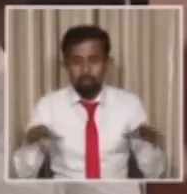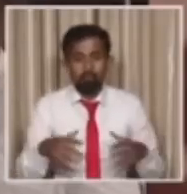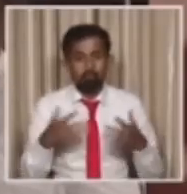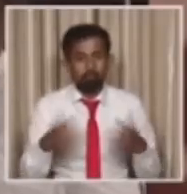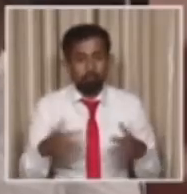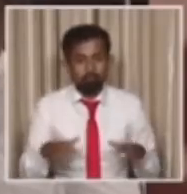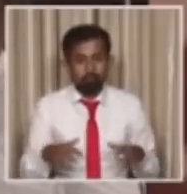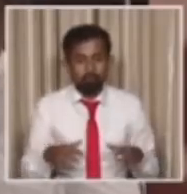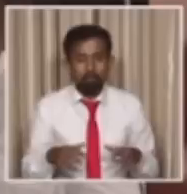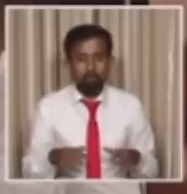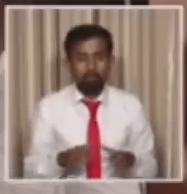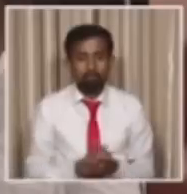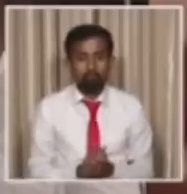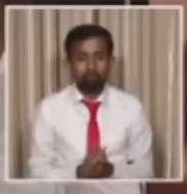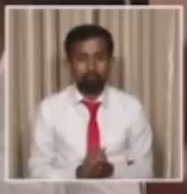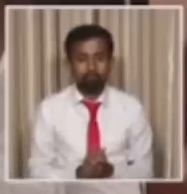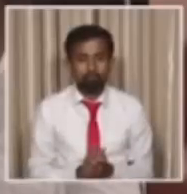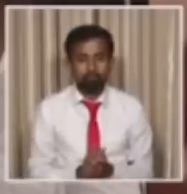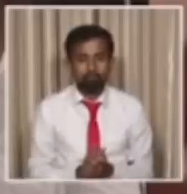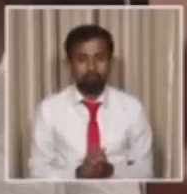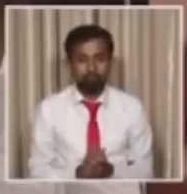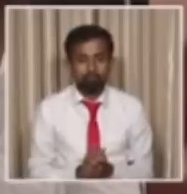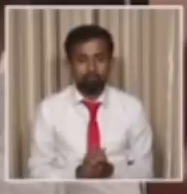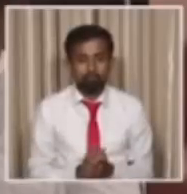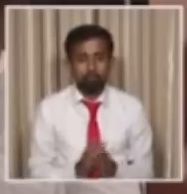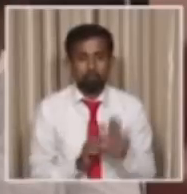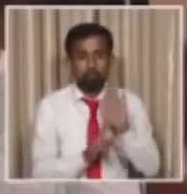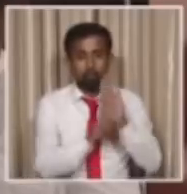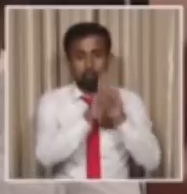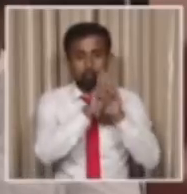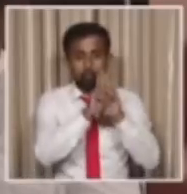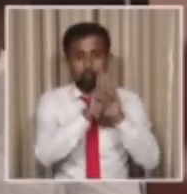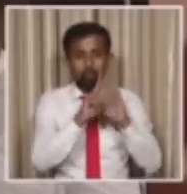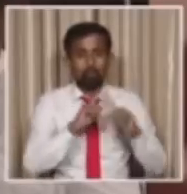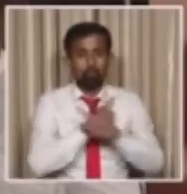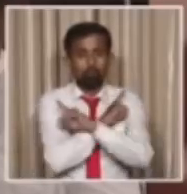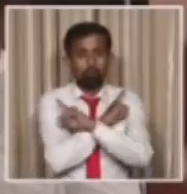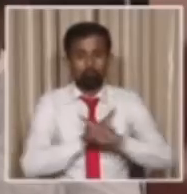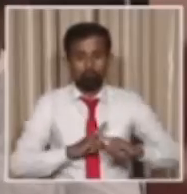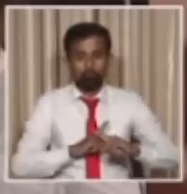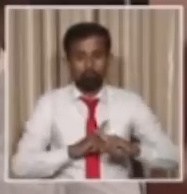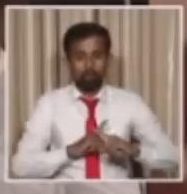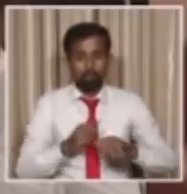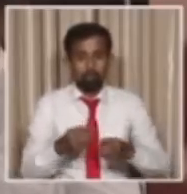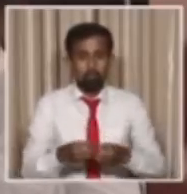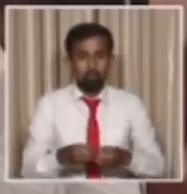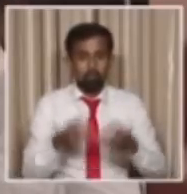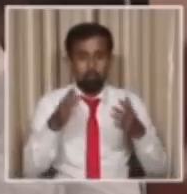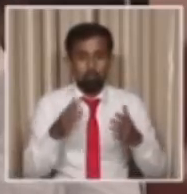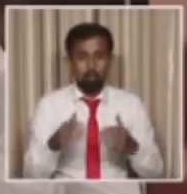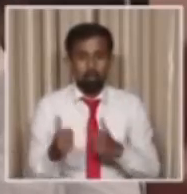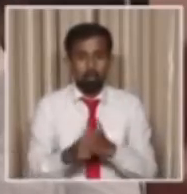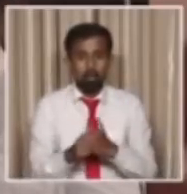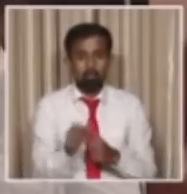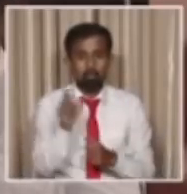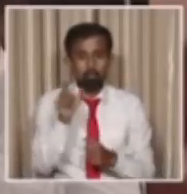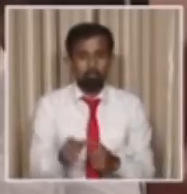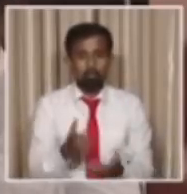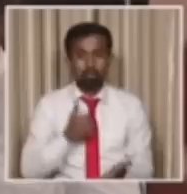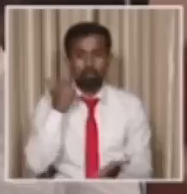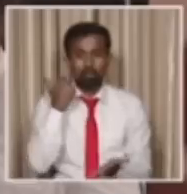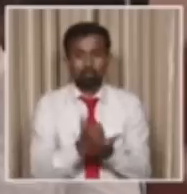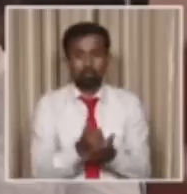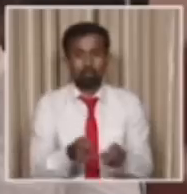වෙද්දී මොකක්ද වෙන්නේ? උතුරේ ප්‍රභාකරන් ඒ බෝම්බ අටවපු අයට සහතික